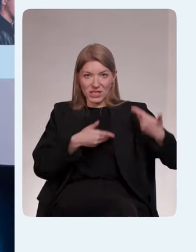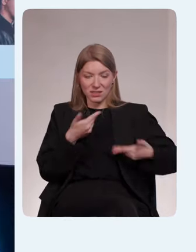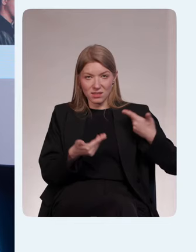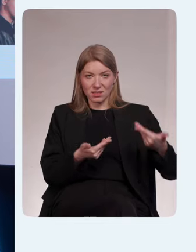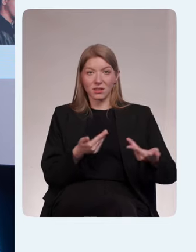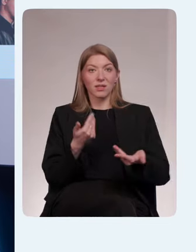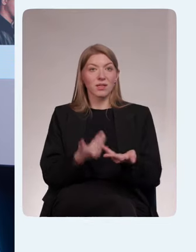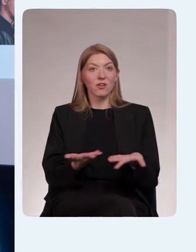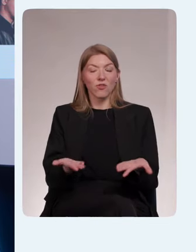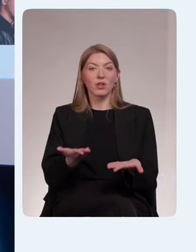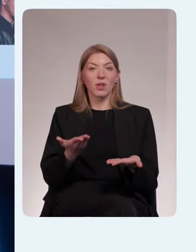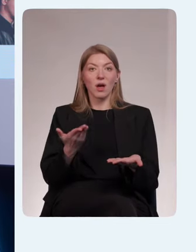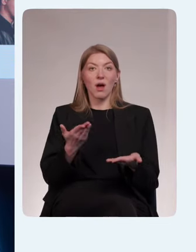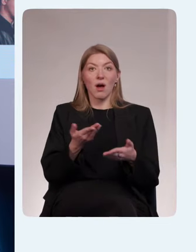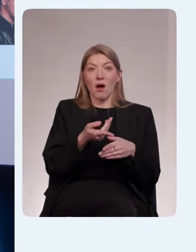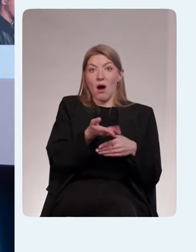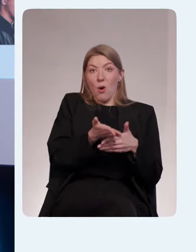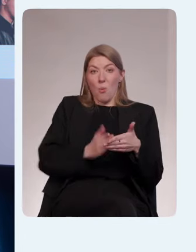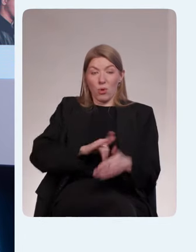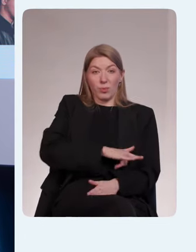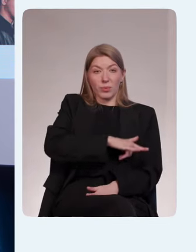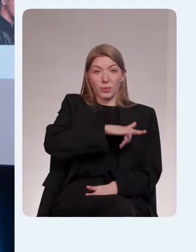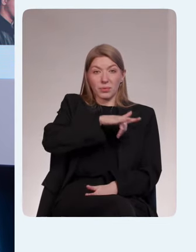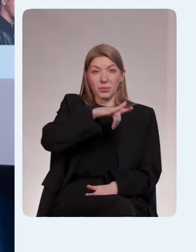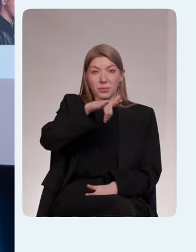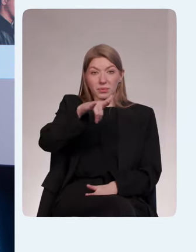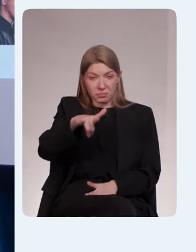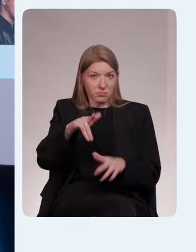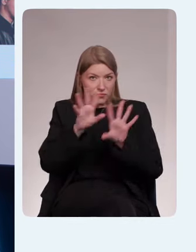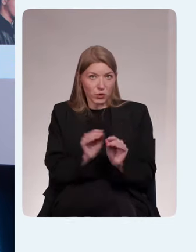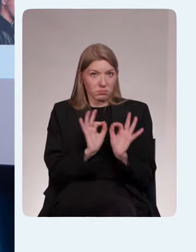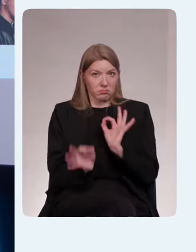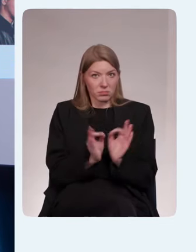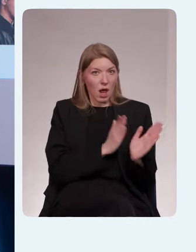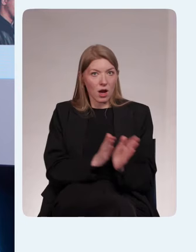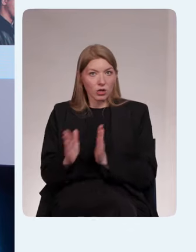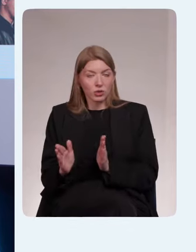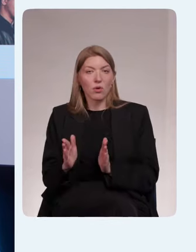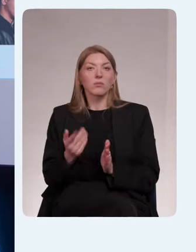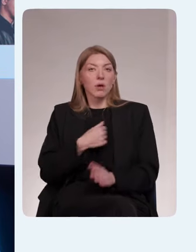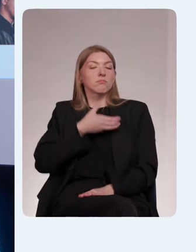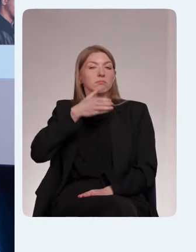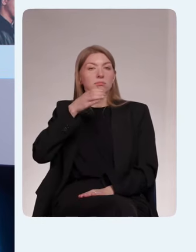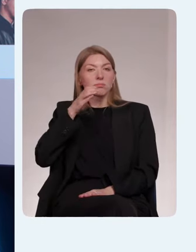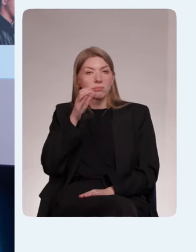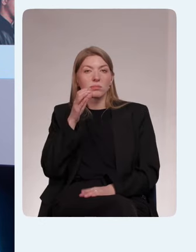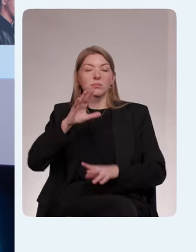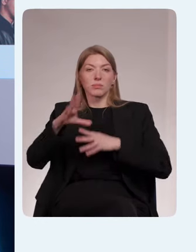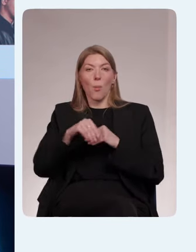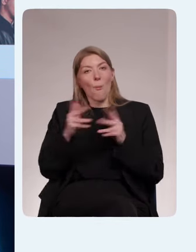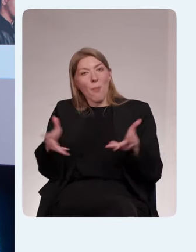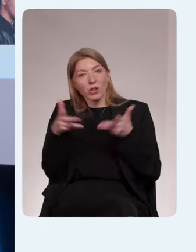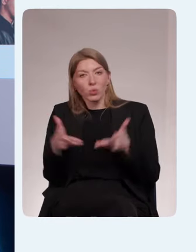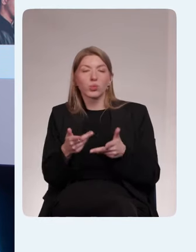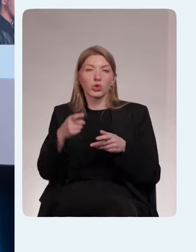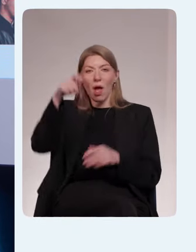И вот, знаете, уже полпути прошли, все хорошо. Я укутанно покрывала с подушкой, с